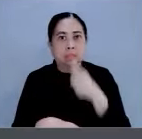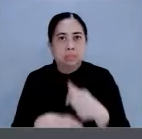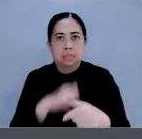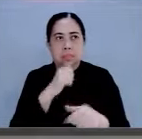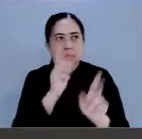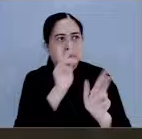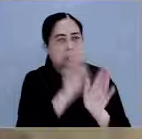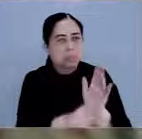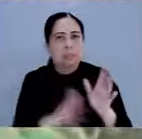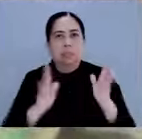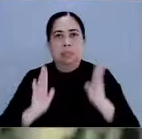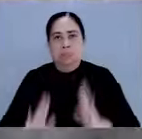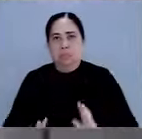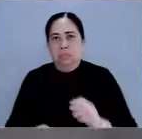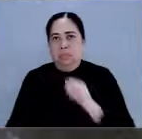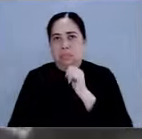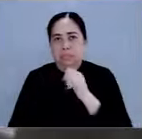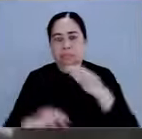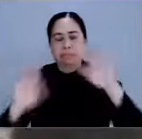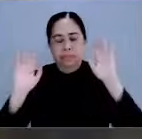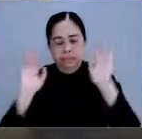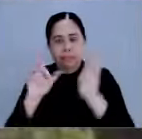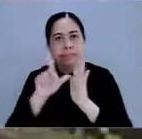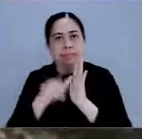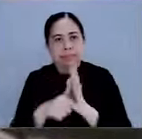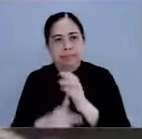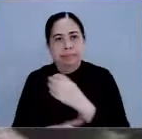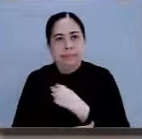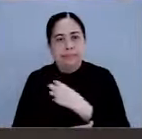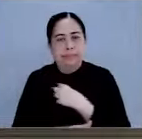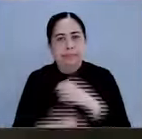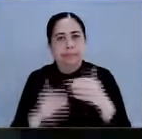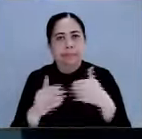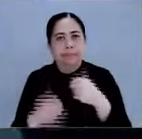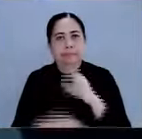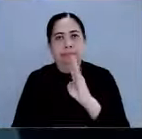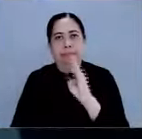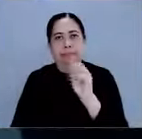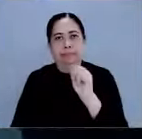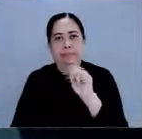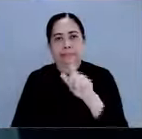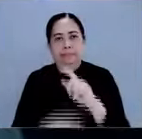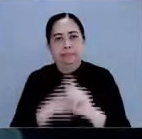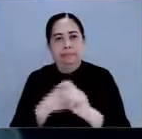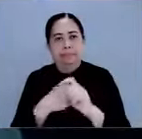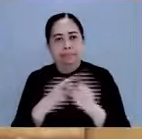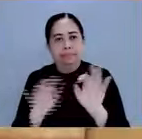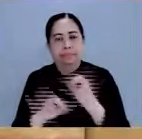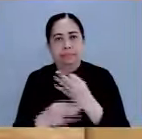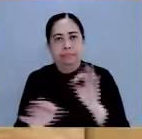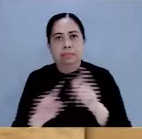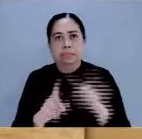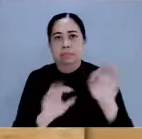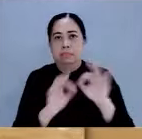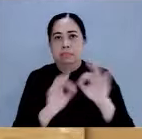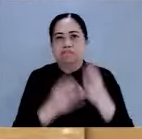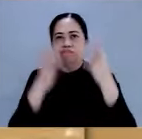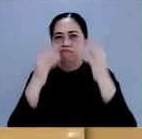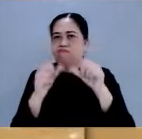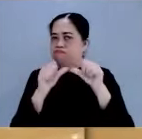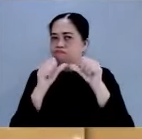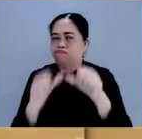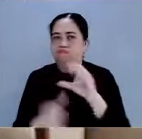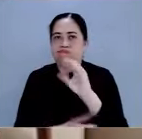ang lalaki. Sumuko rin siya kalaunan sa mga pulis bago makapagpiansa. Pero ang pamilya ng biktima, desididong ituloy ang